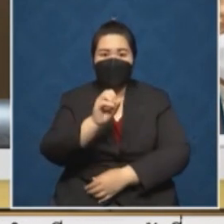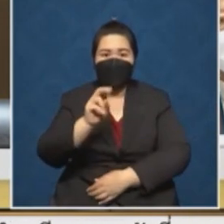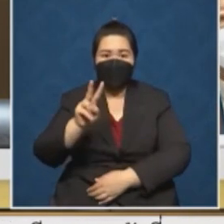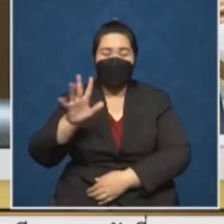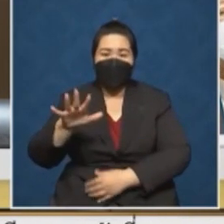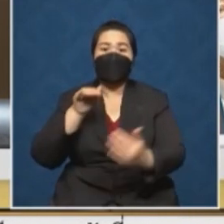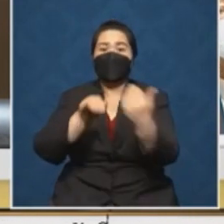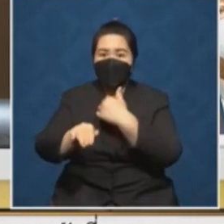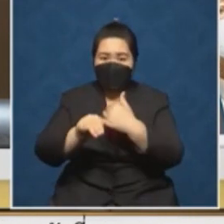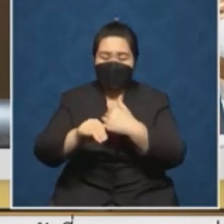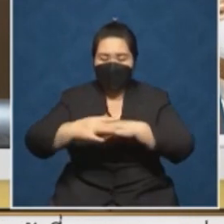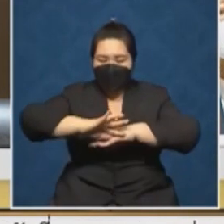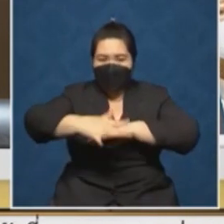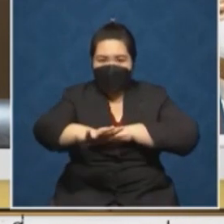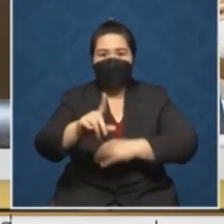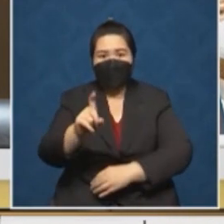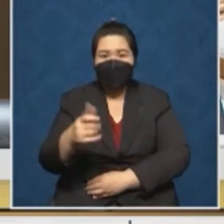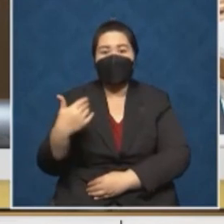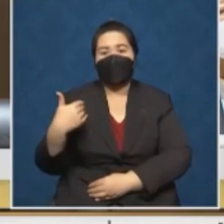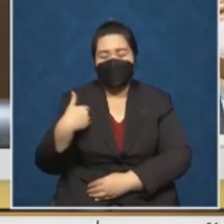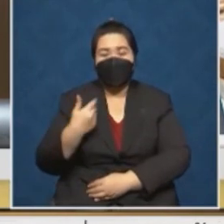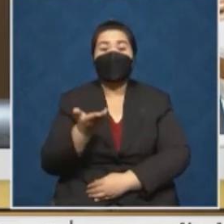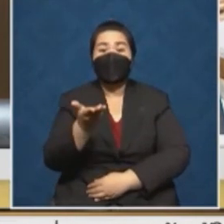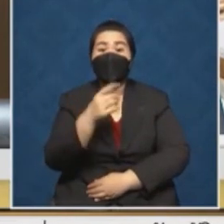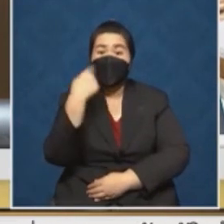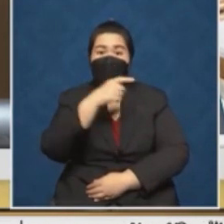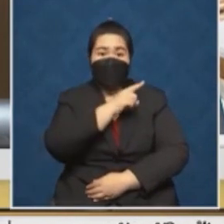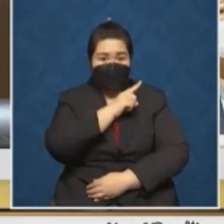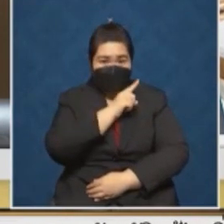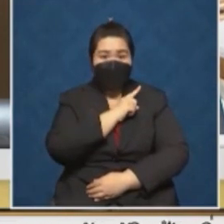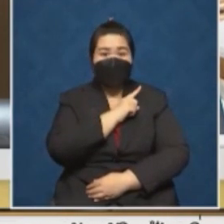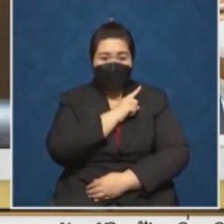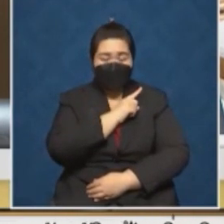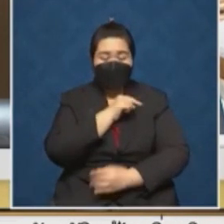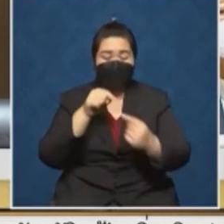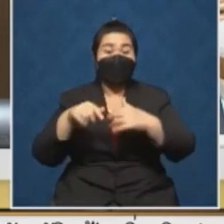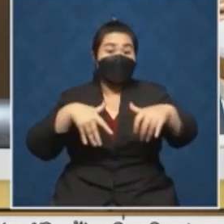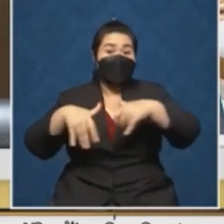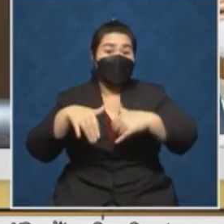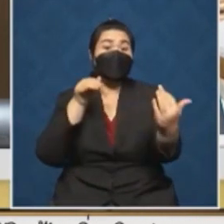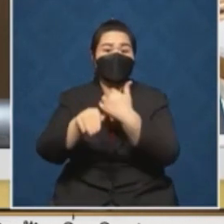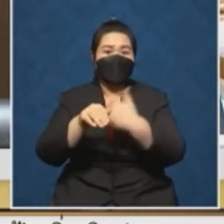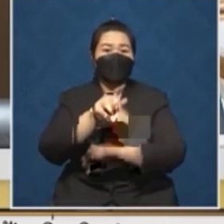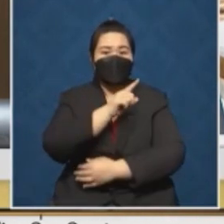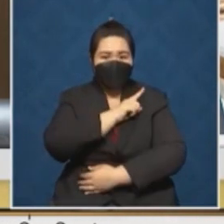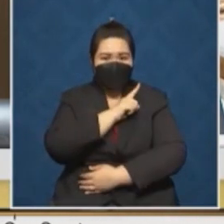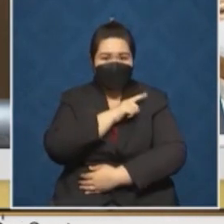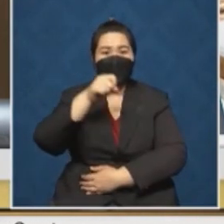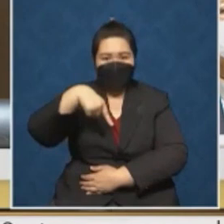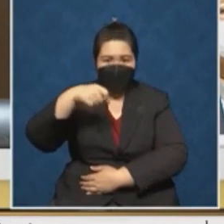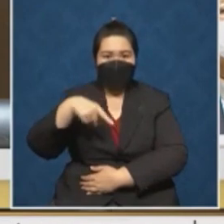ได้เกิดชำรุดเสียหายก็อยากให้หน่วยงานที่เกี่ยวข้องโดยเฉพาะทางหลวงชนบทซ่อมแซมแก้ไขและติ